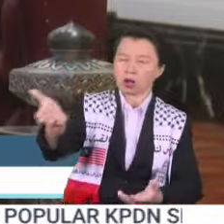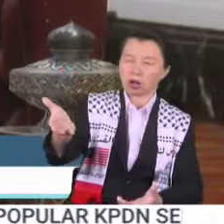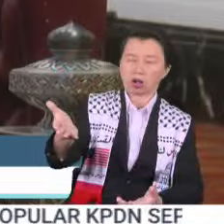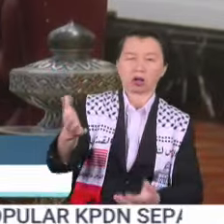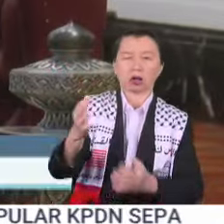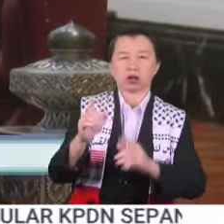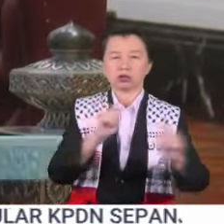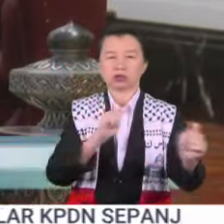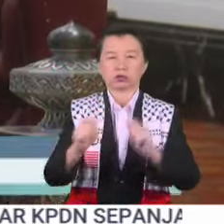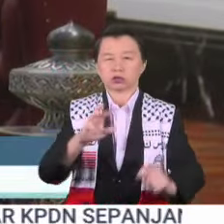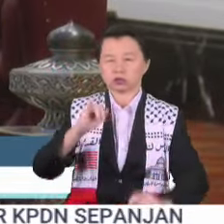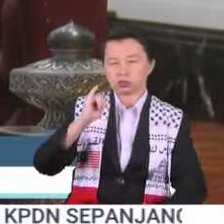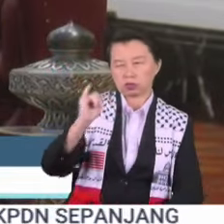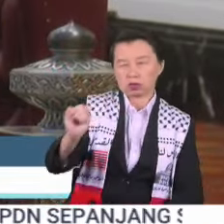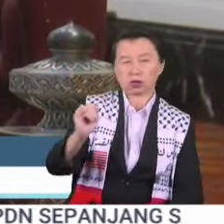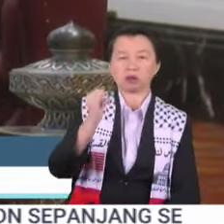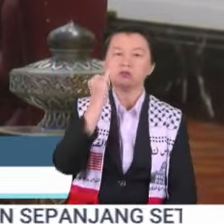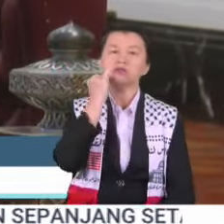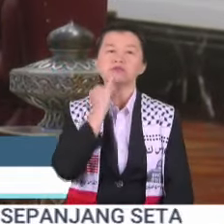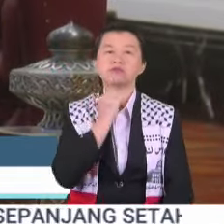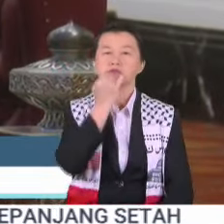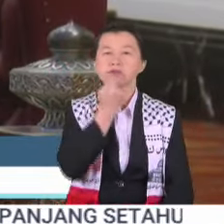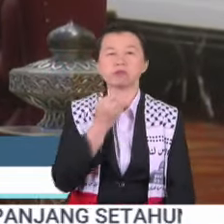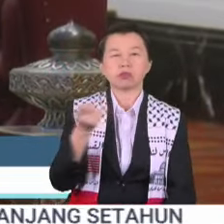tindakan kejam rejim Zionis